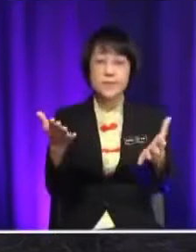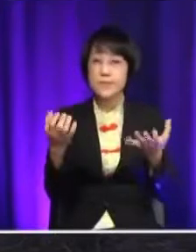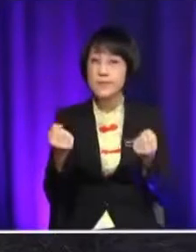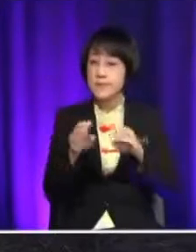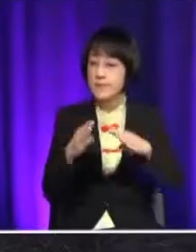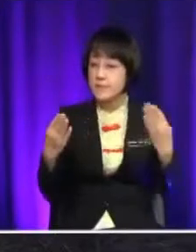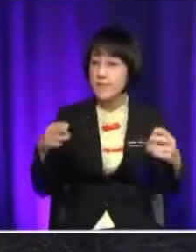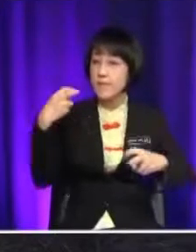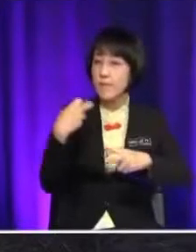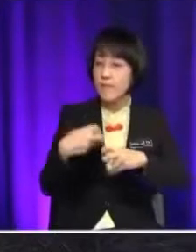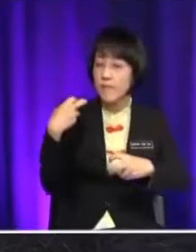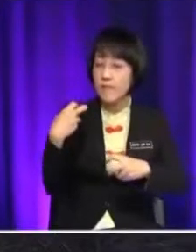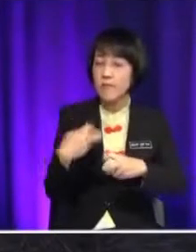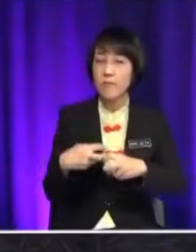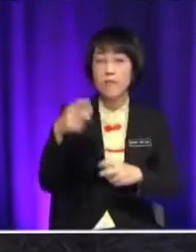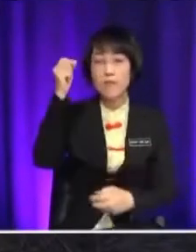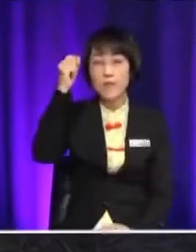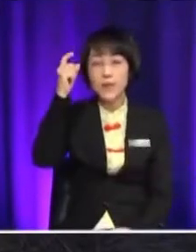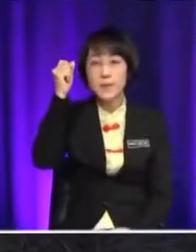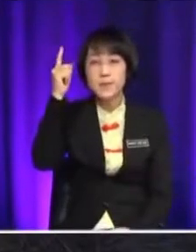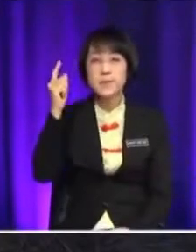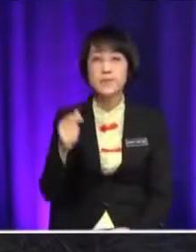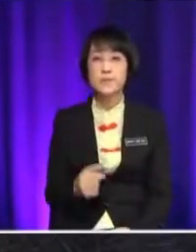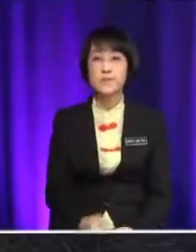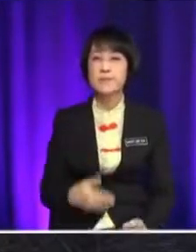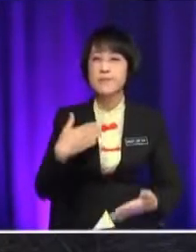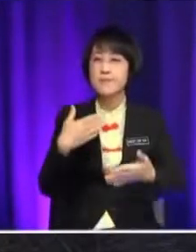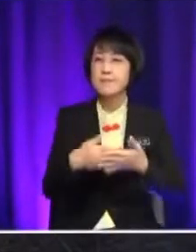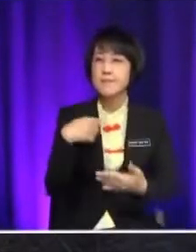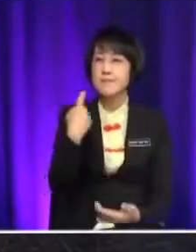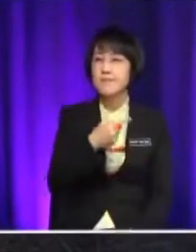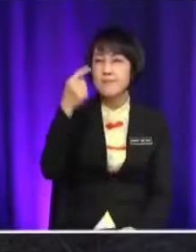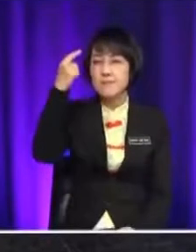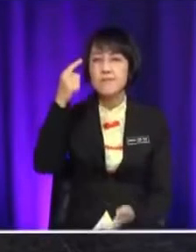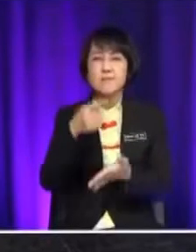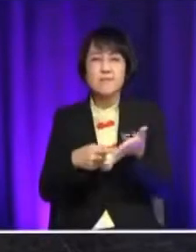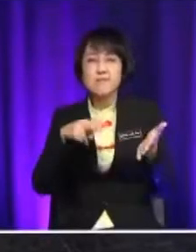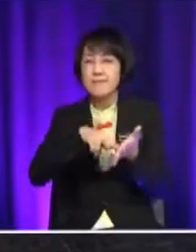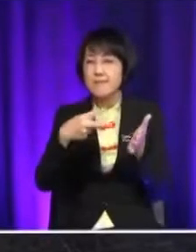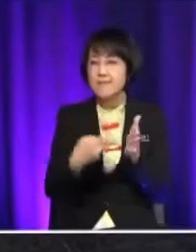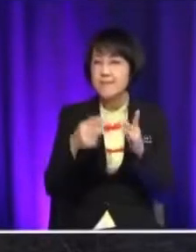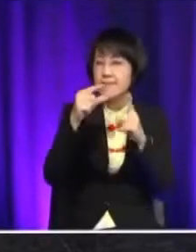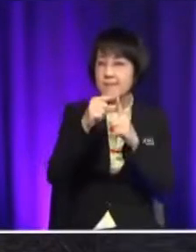difahami, bombastik, kan? Sampai kita pun terfikir apalah perkataan ni, kan? Dan kita sampaikan secara